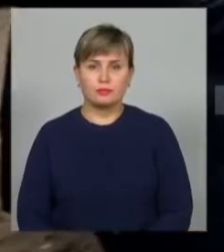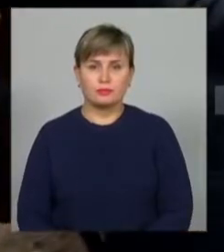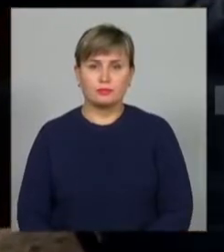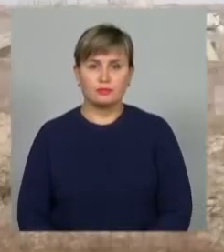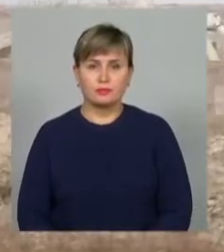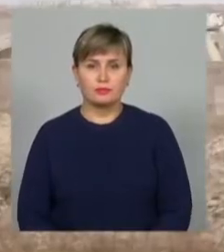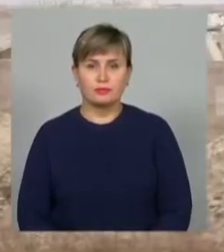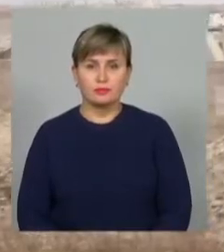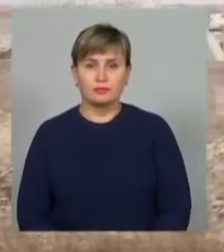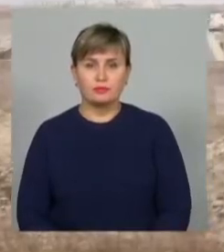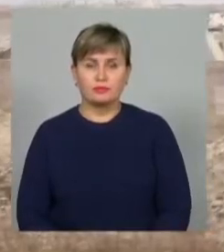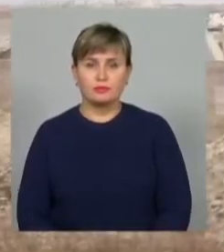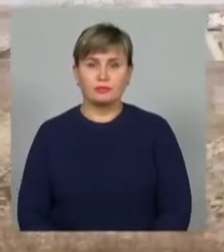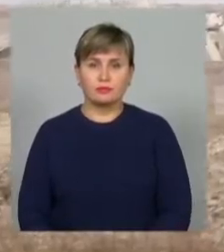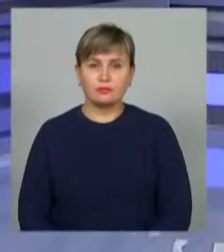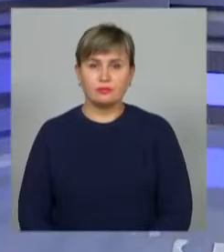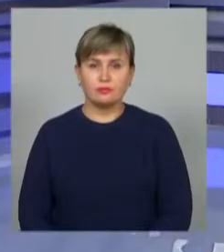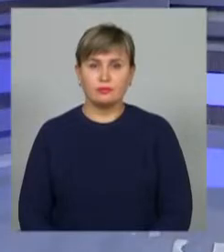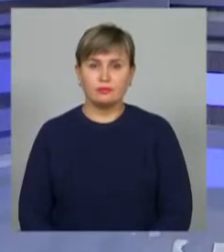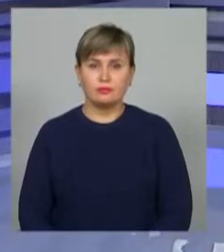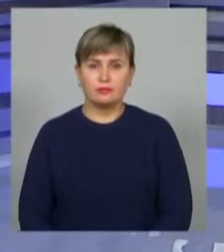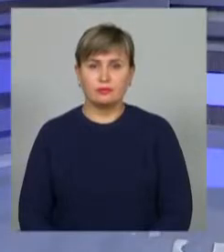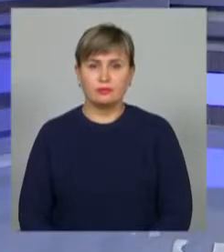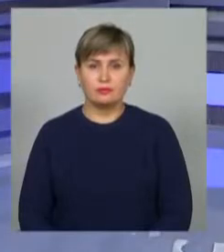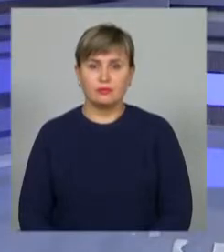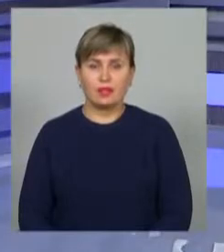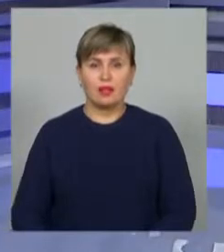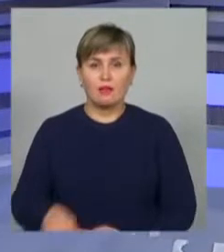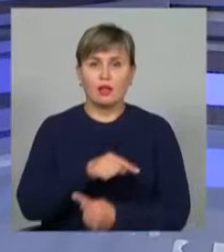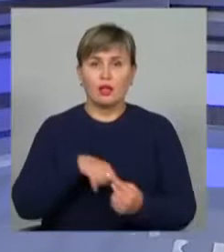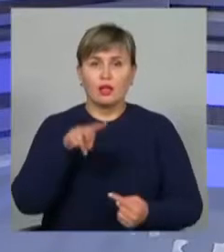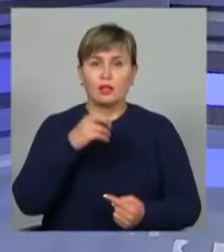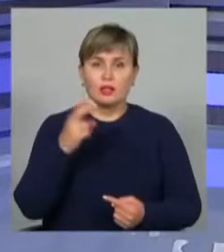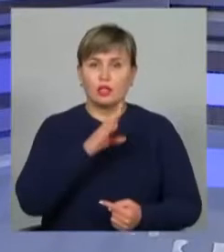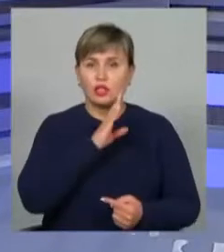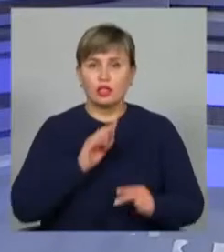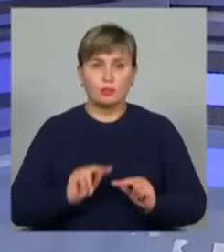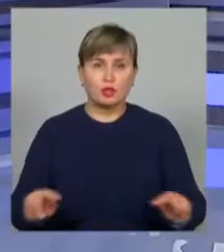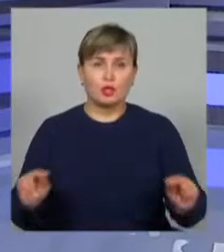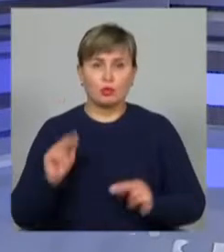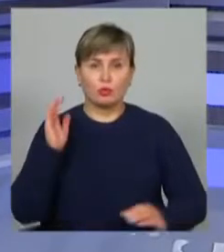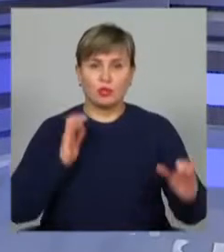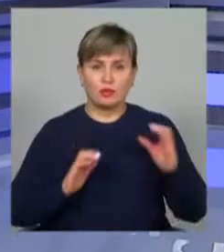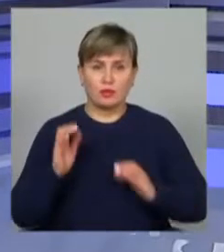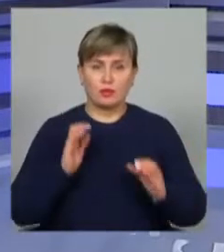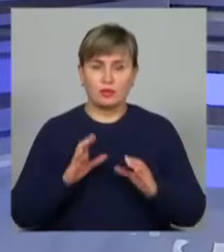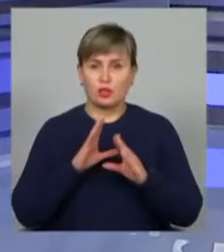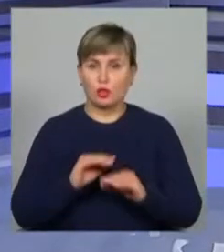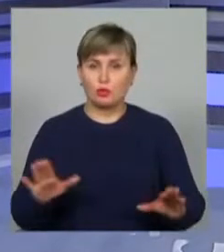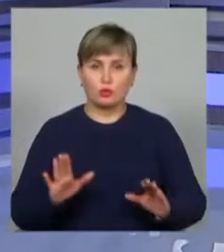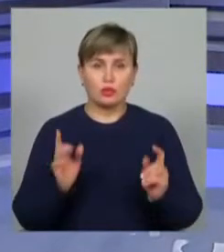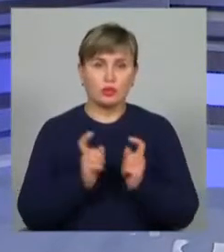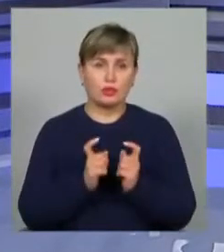телеканал Алматы, Туркестанская область. А вокруг Национального женского педагогического университета не утихают страсти